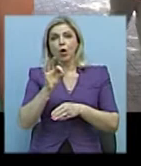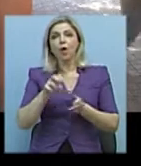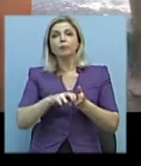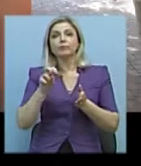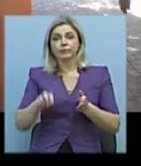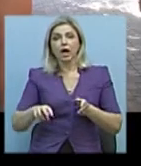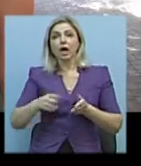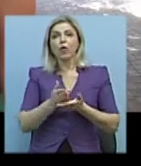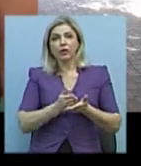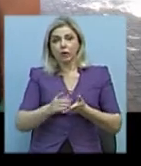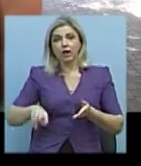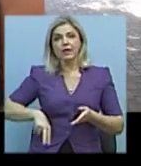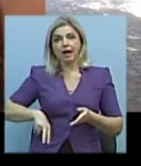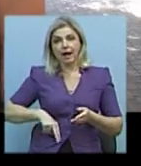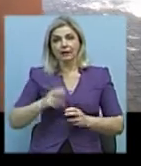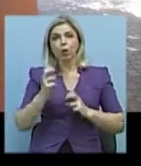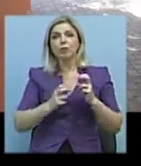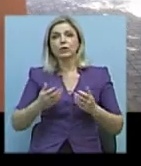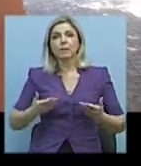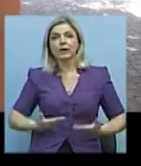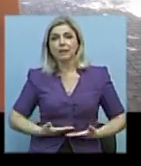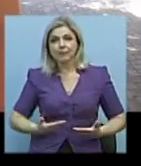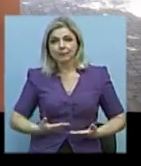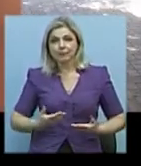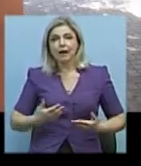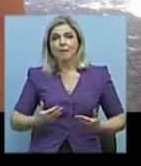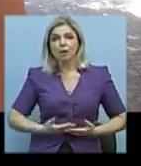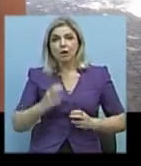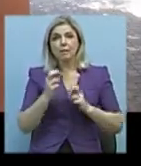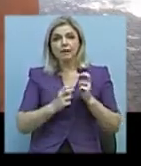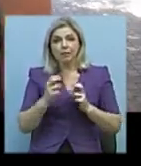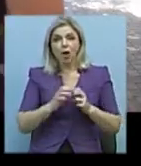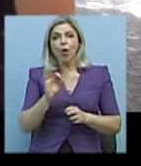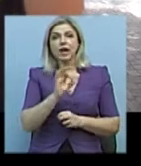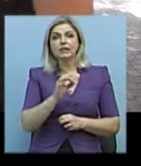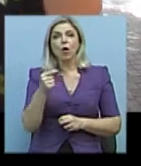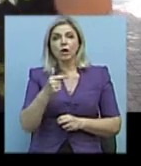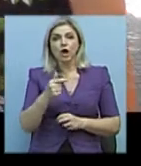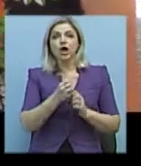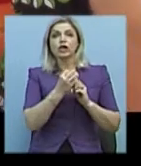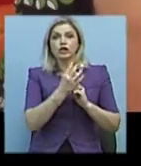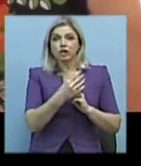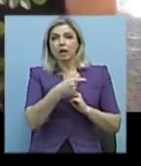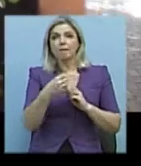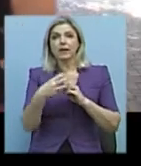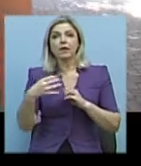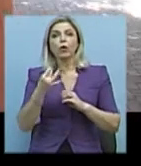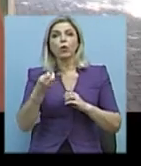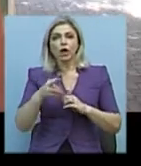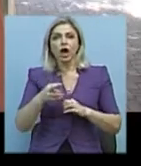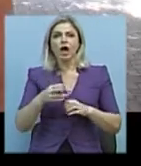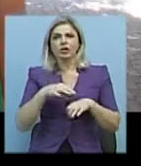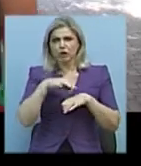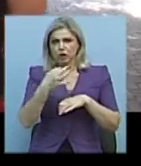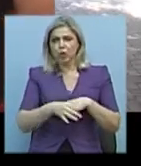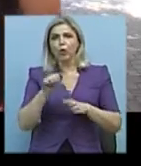з посади директора комунального підприємства «Центр захисту тварин» Голобродського, який з 14 на 15 липня жорстоко вбив